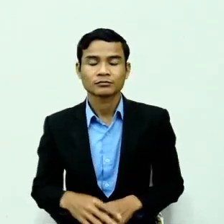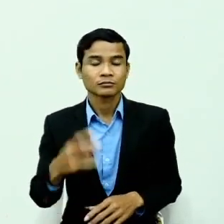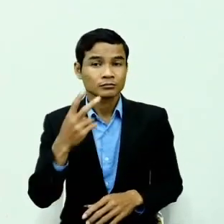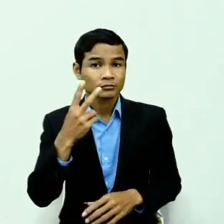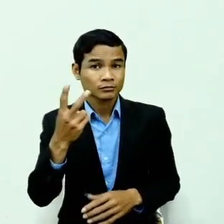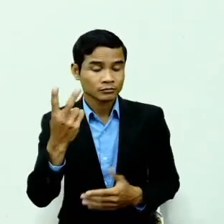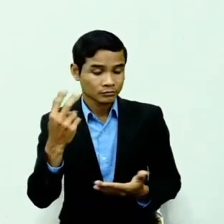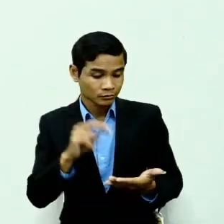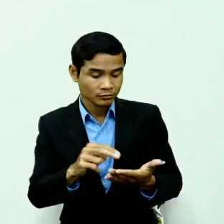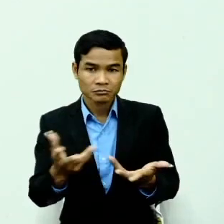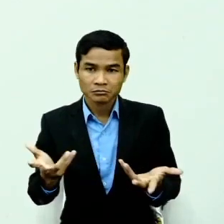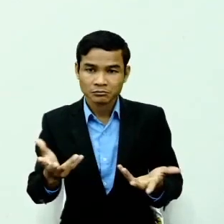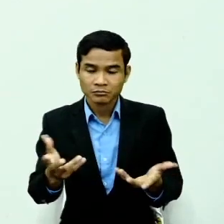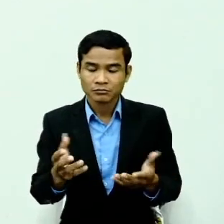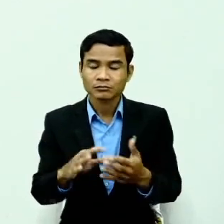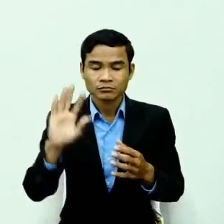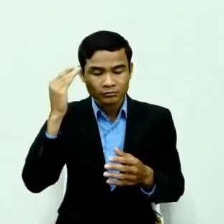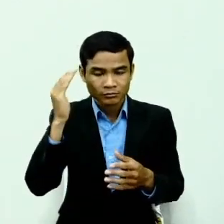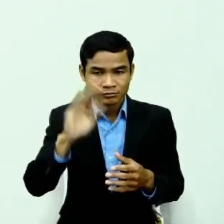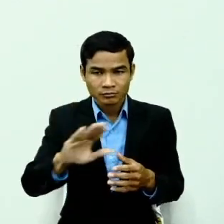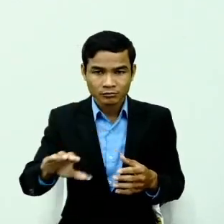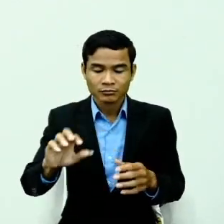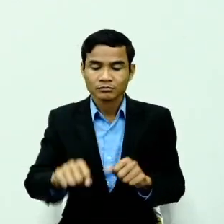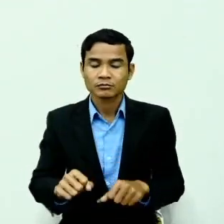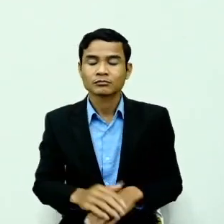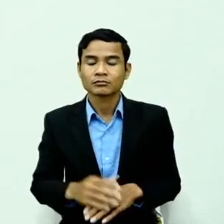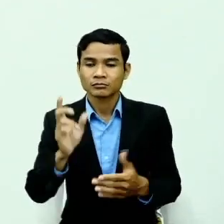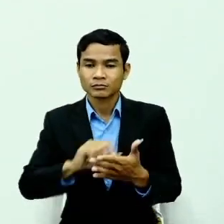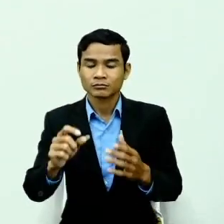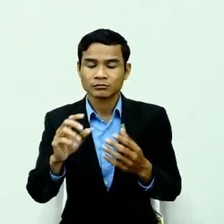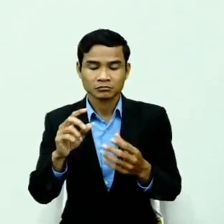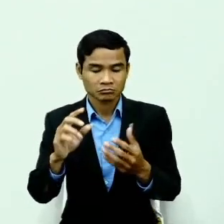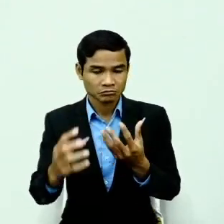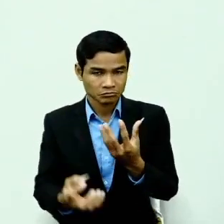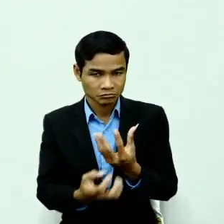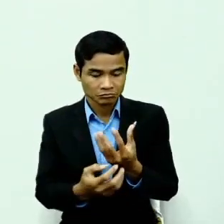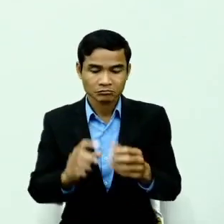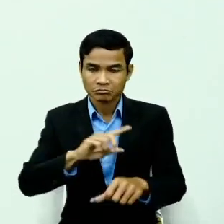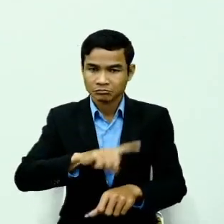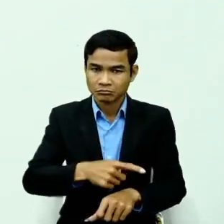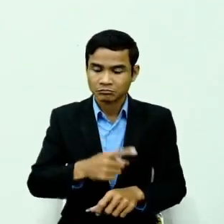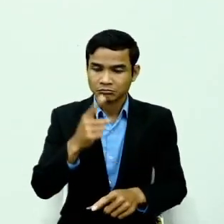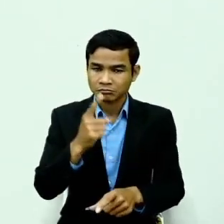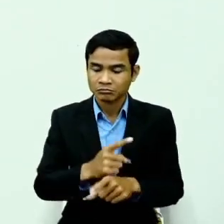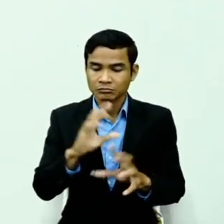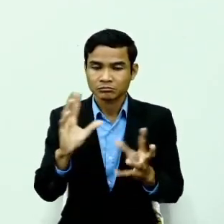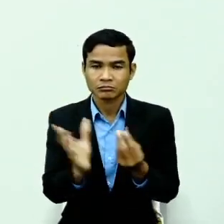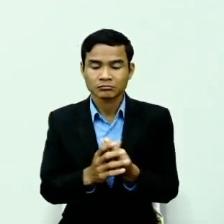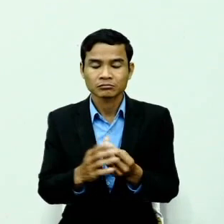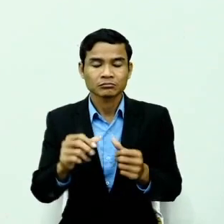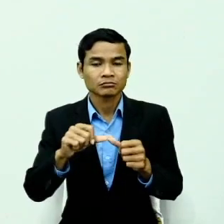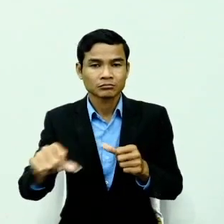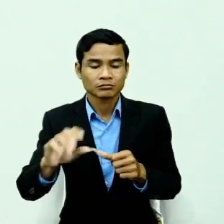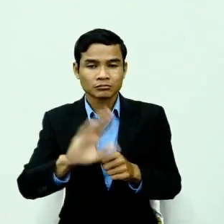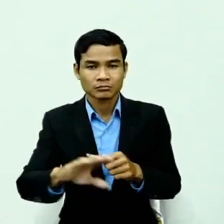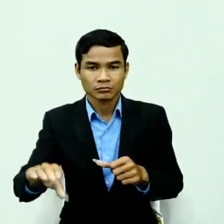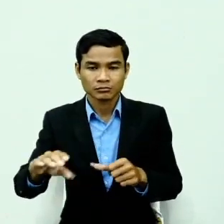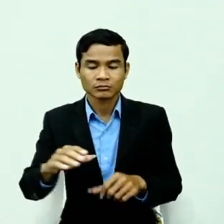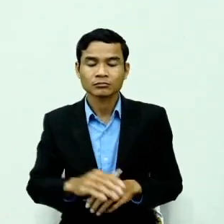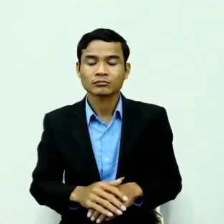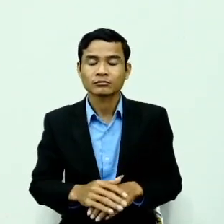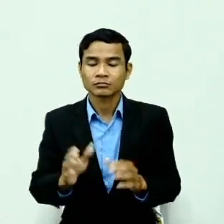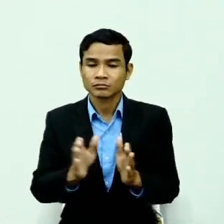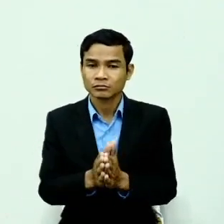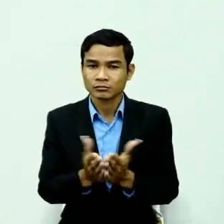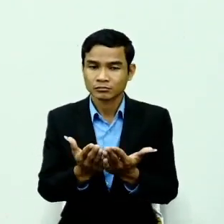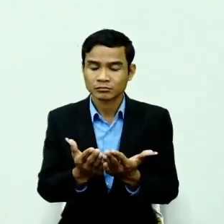chà này cô sẵn khẩm thá con tặng ọc này chà sẽ xem pìa rôm ngọt bàn tâm trai cực này chà chịp bàn tó cho con chà dụ